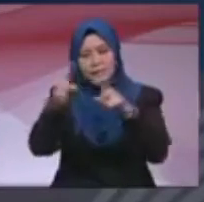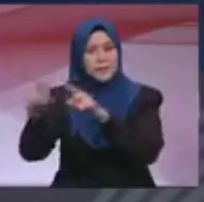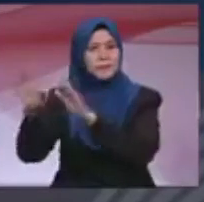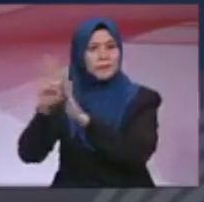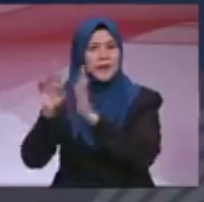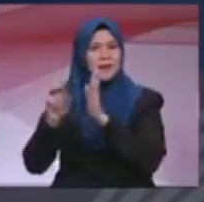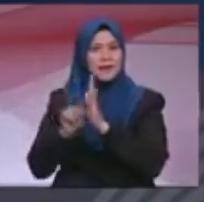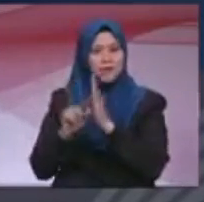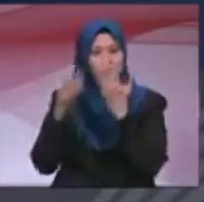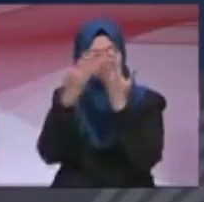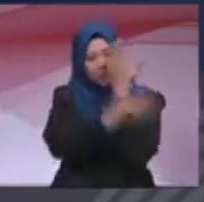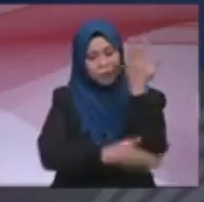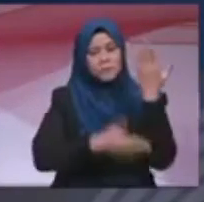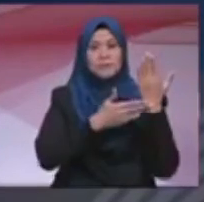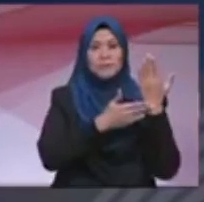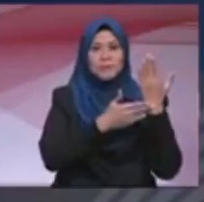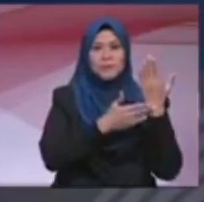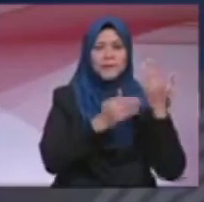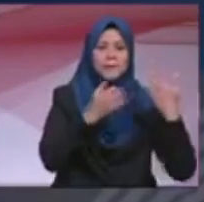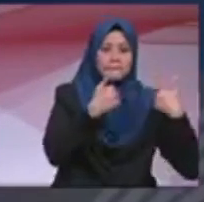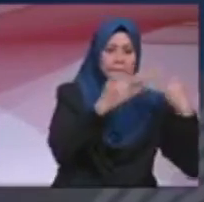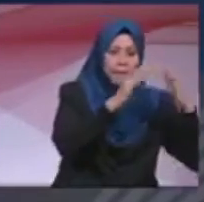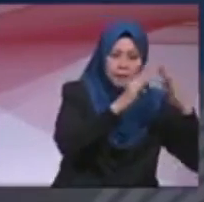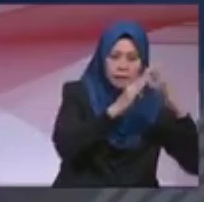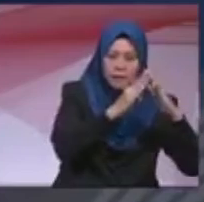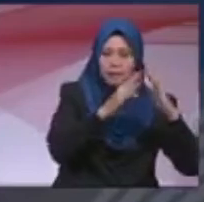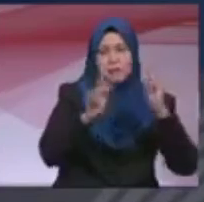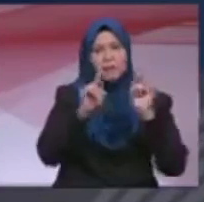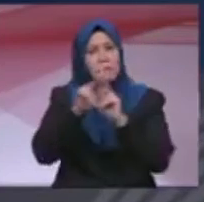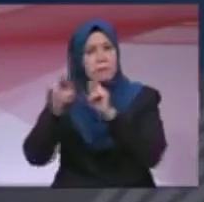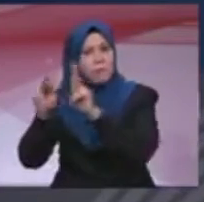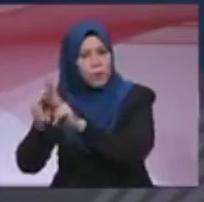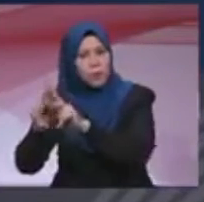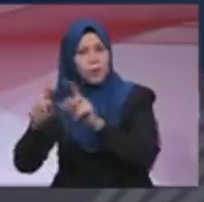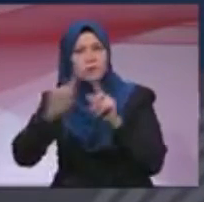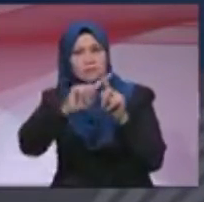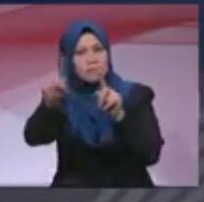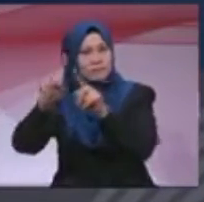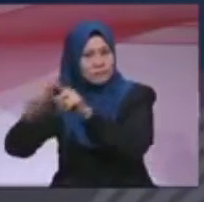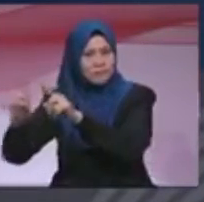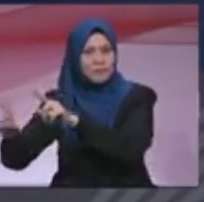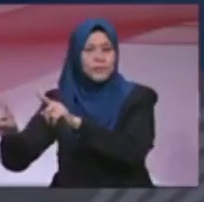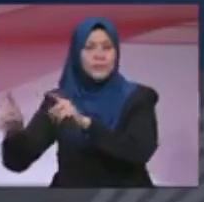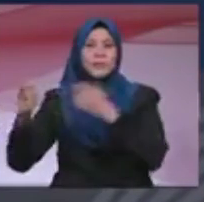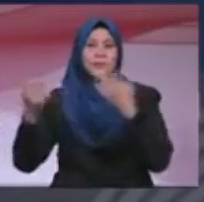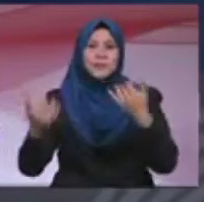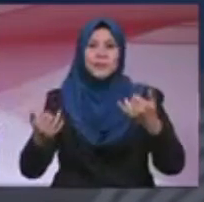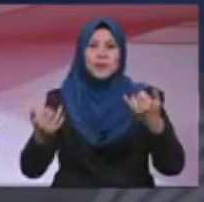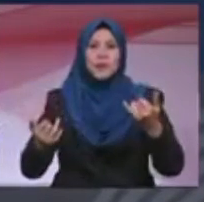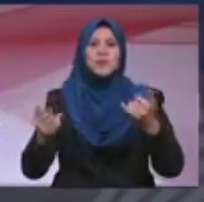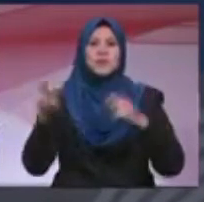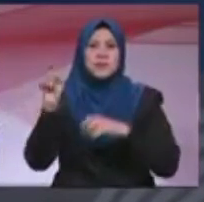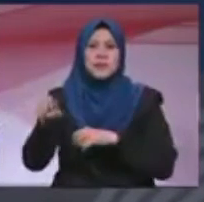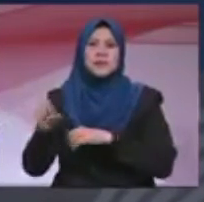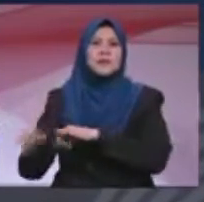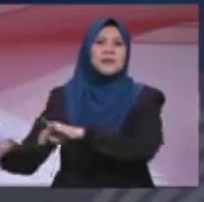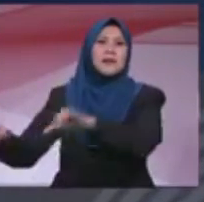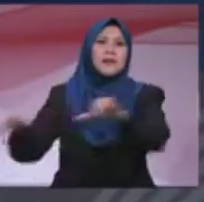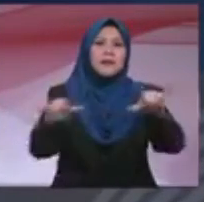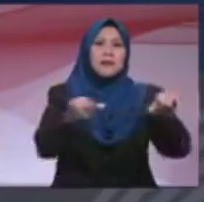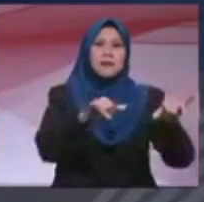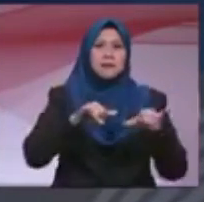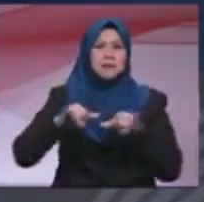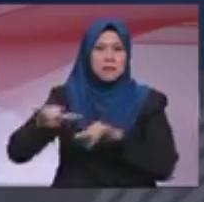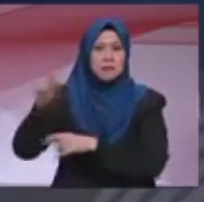di seluruh negara, ada di bandar dan di luar bandar dan sebagainya, jadi kita inginkan supaya diselaraskan. Jadi